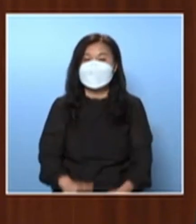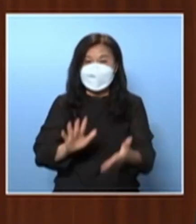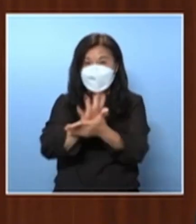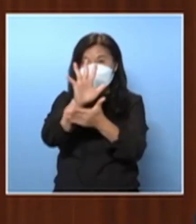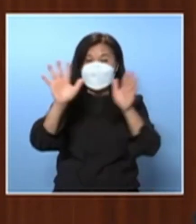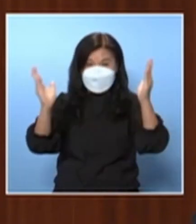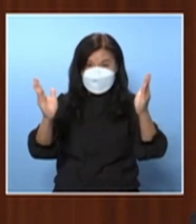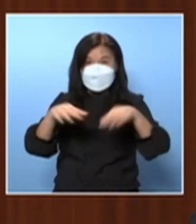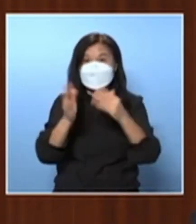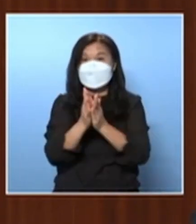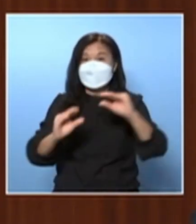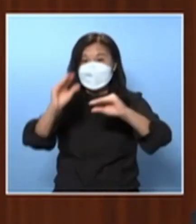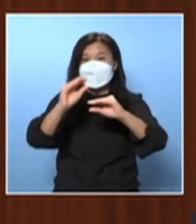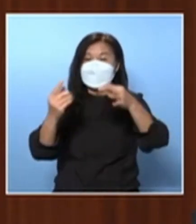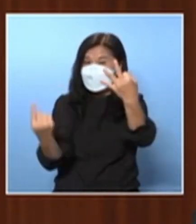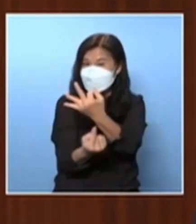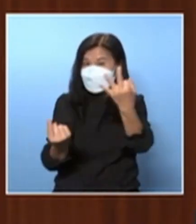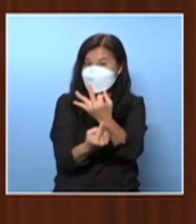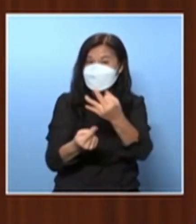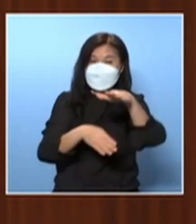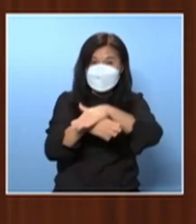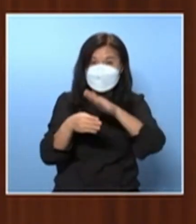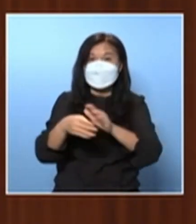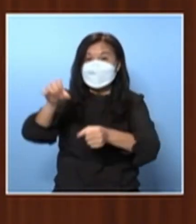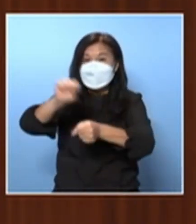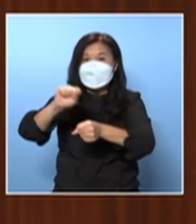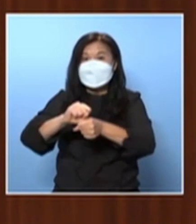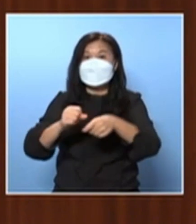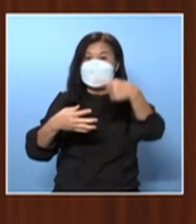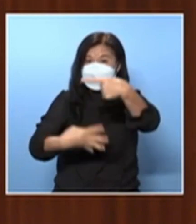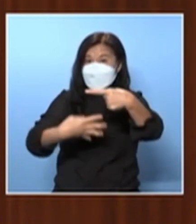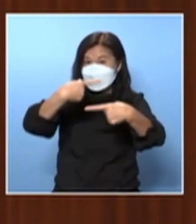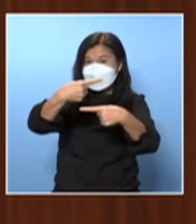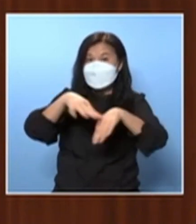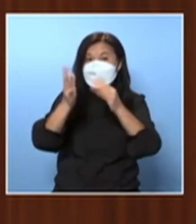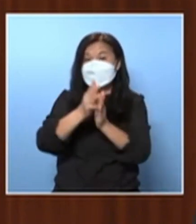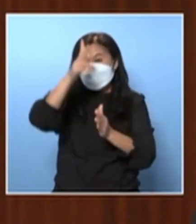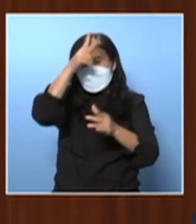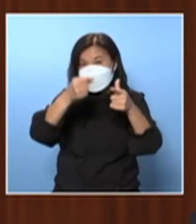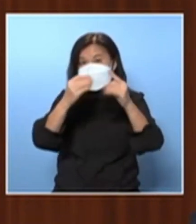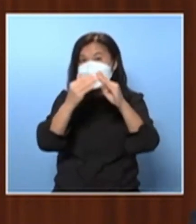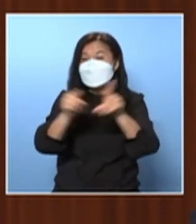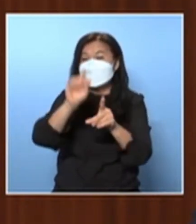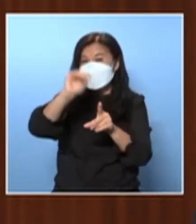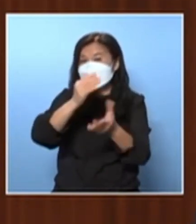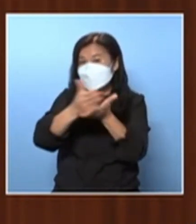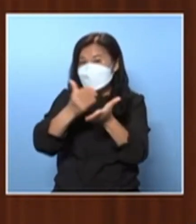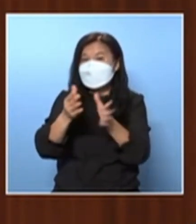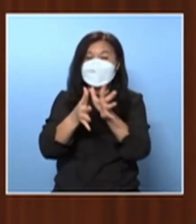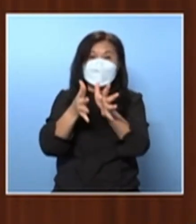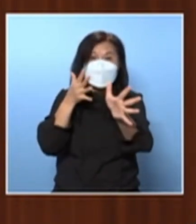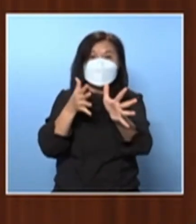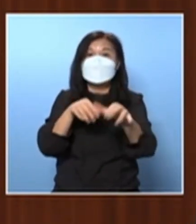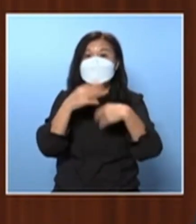在五年之内兴建约30,000个单位，增加约1/4的公营房屋供应。轮候